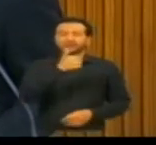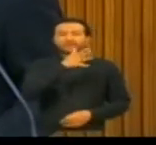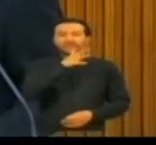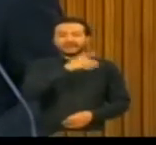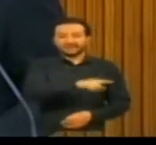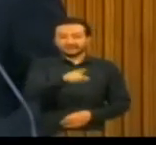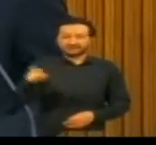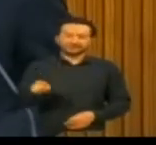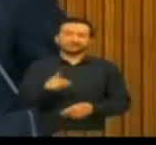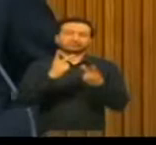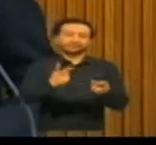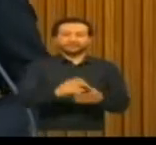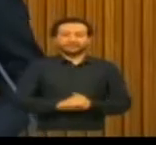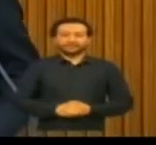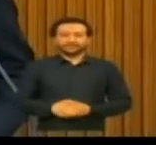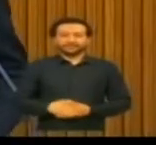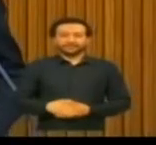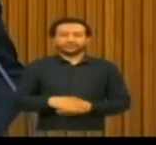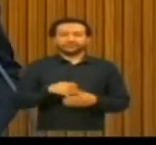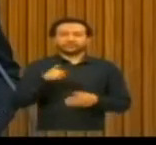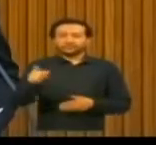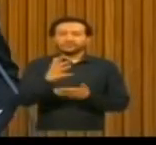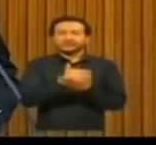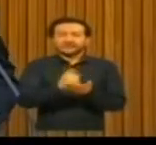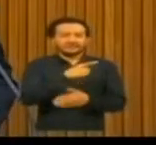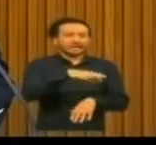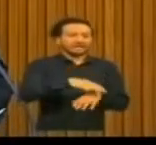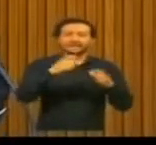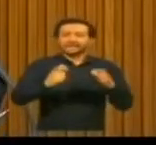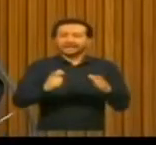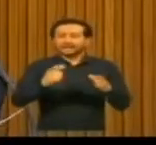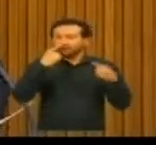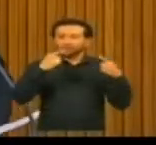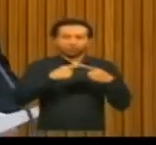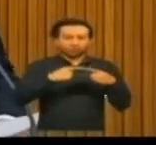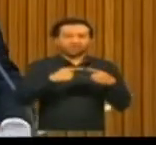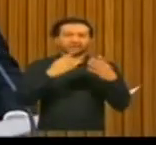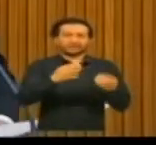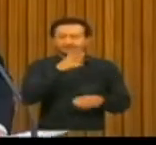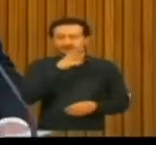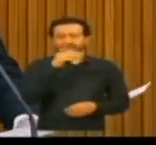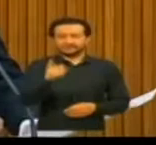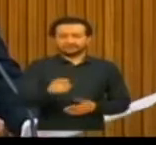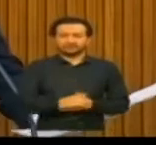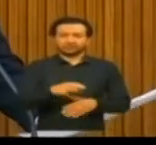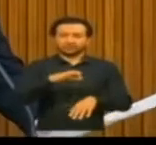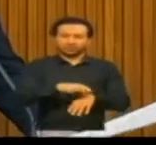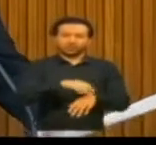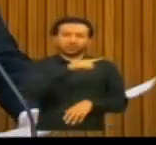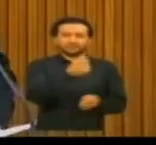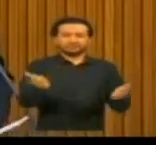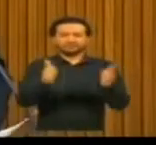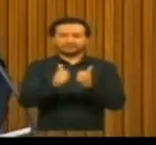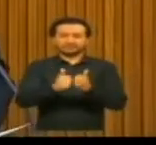bilen sizlersiniz. Hangi ilacın hangi hastalığa uygun düştüğünü yine bilen sizlersiniz. Doktorlarla